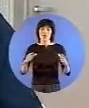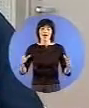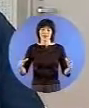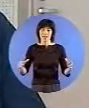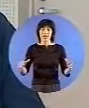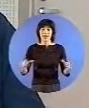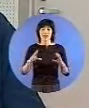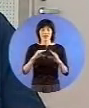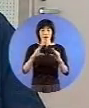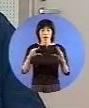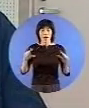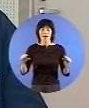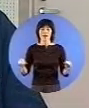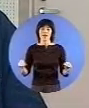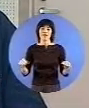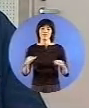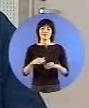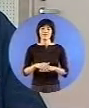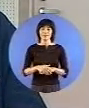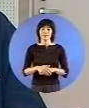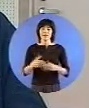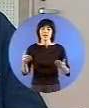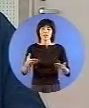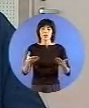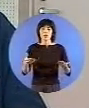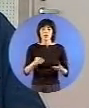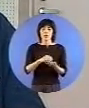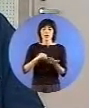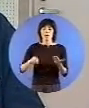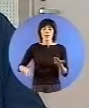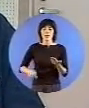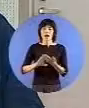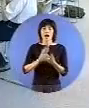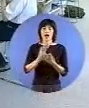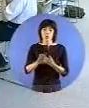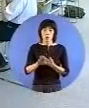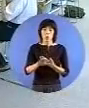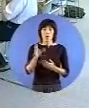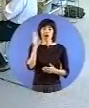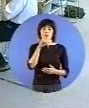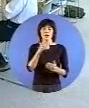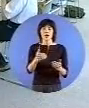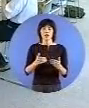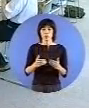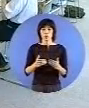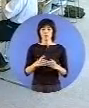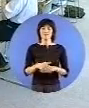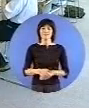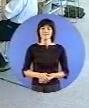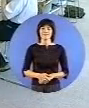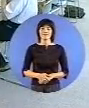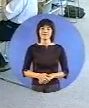の、まあ、定年してからは、まあ、やっぱり趣味を持たないかんなということをつくづく感じましたですね。